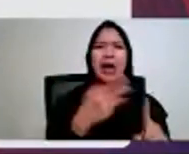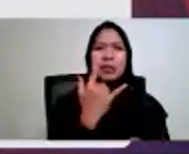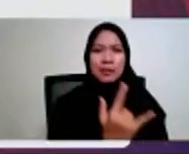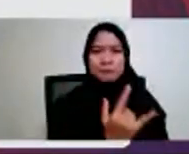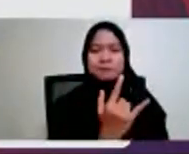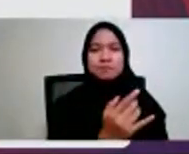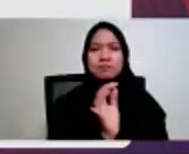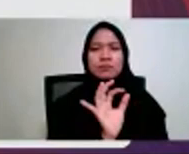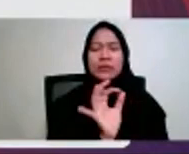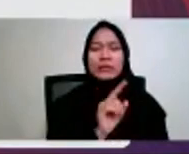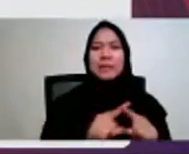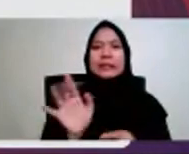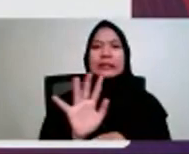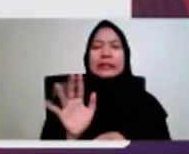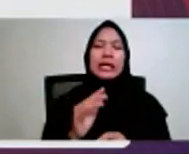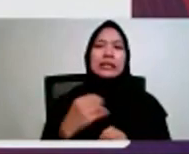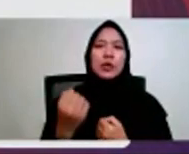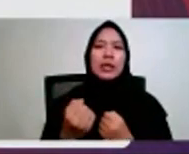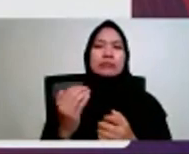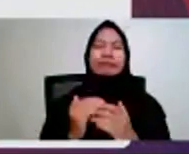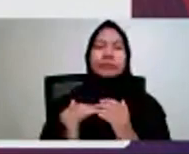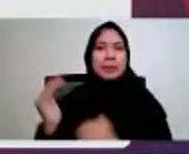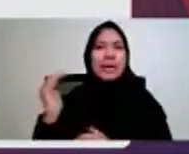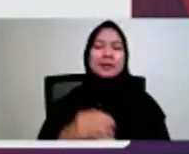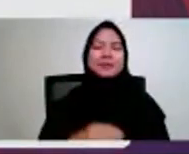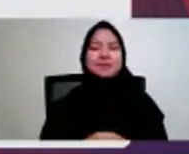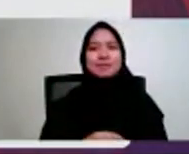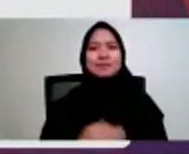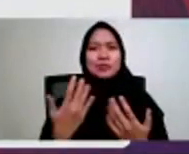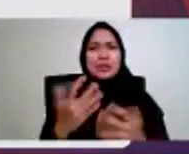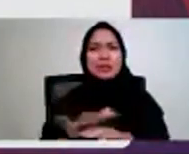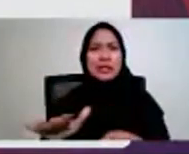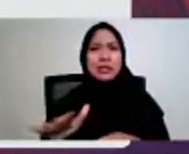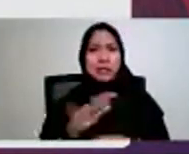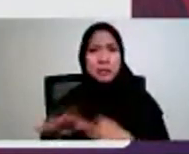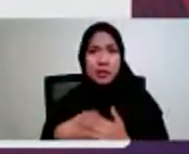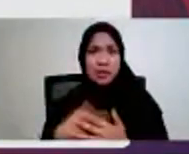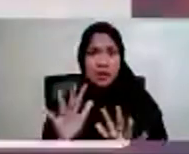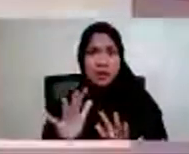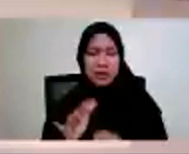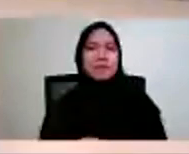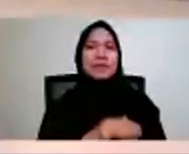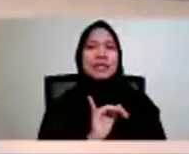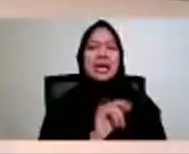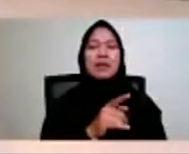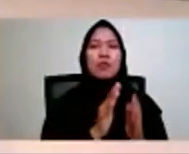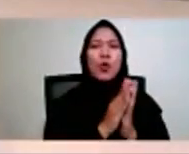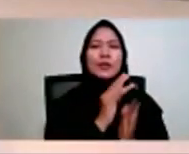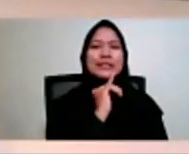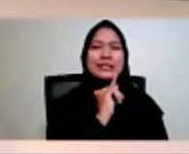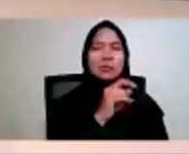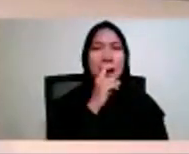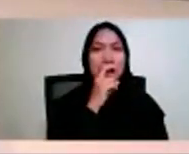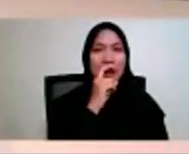dilakukan dengan secara berlebihan maskode wes rampung sudah semuanya ini saya mohon izin dulu